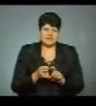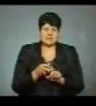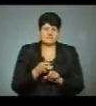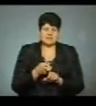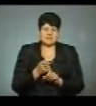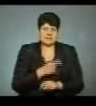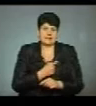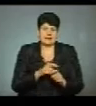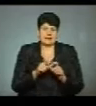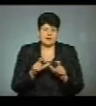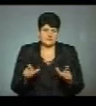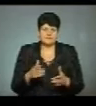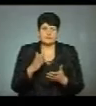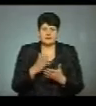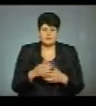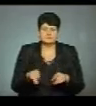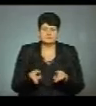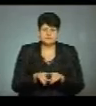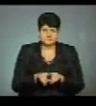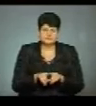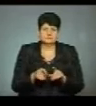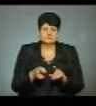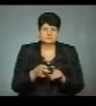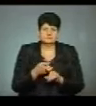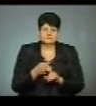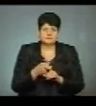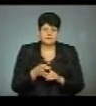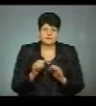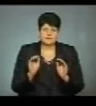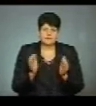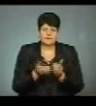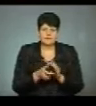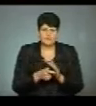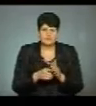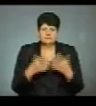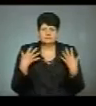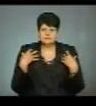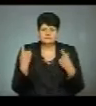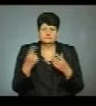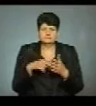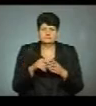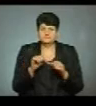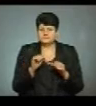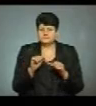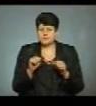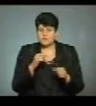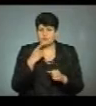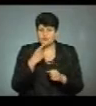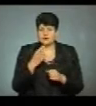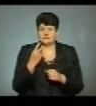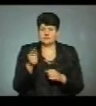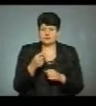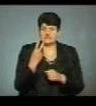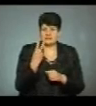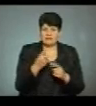інфекційних лікарнях. Ми маємо також інфекційні бокси. Начальник міського управління охорони здоров'я Василь Данчак каже, в Тернополі є 2